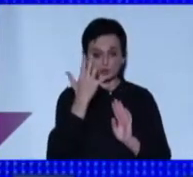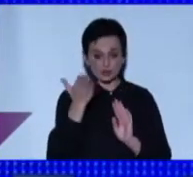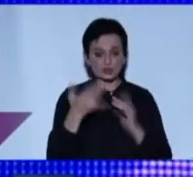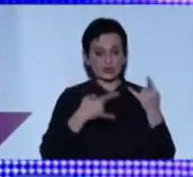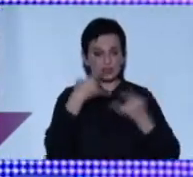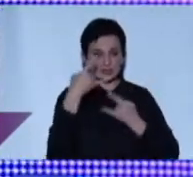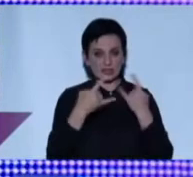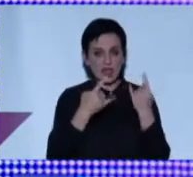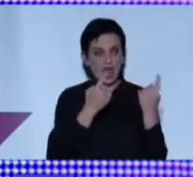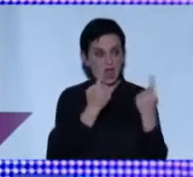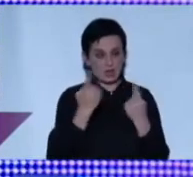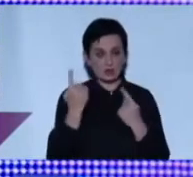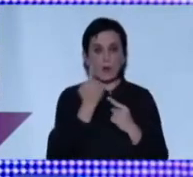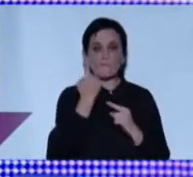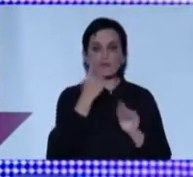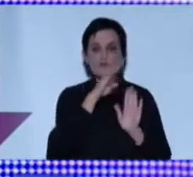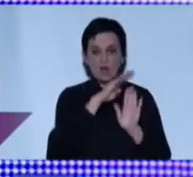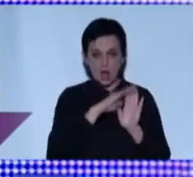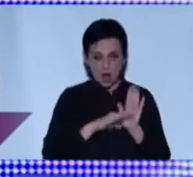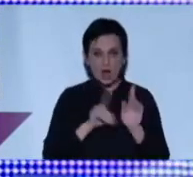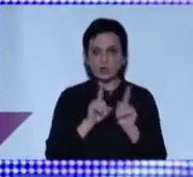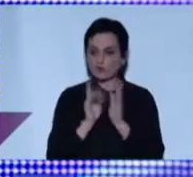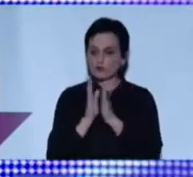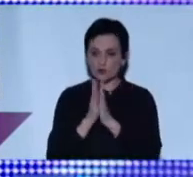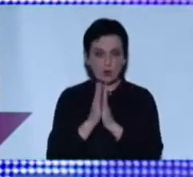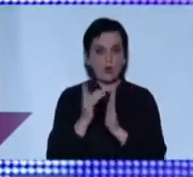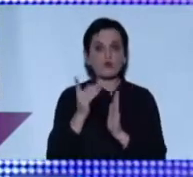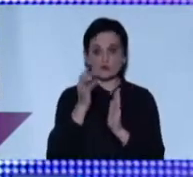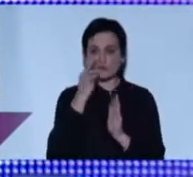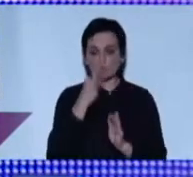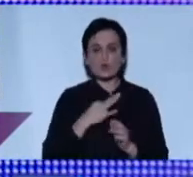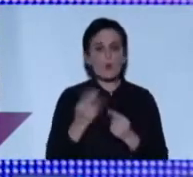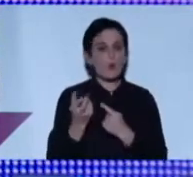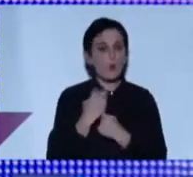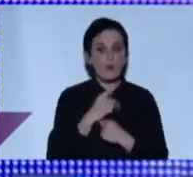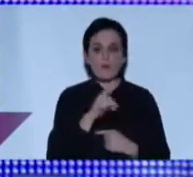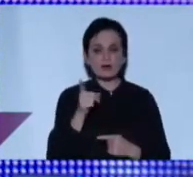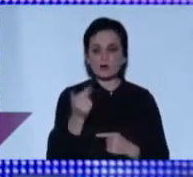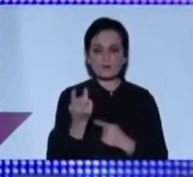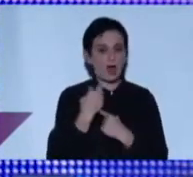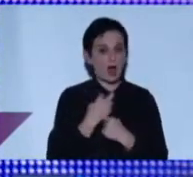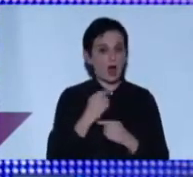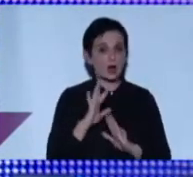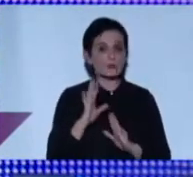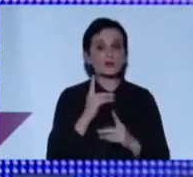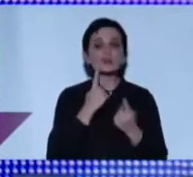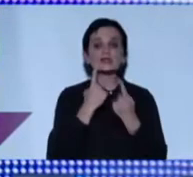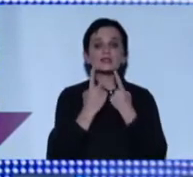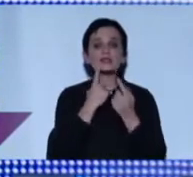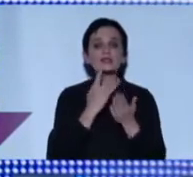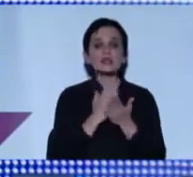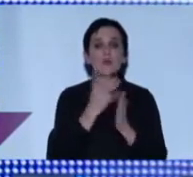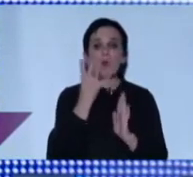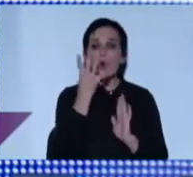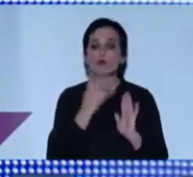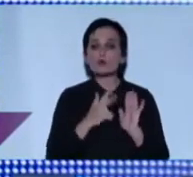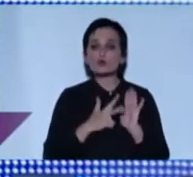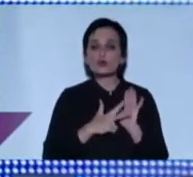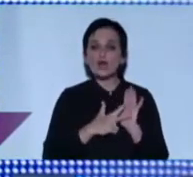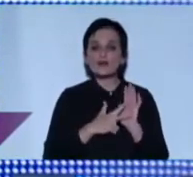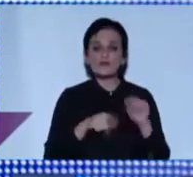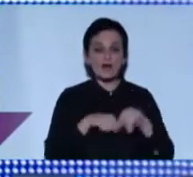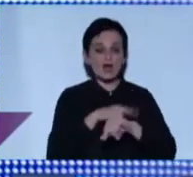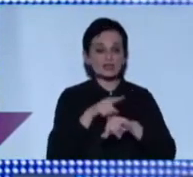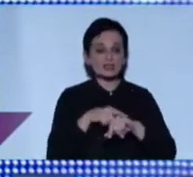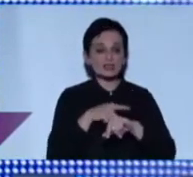და გვითხარით, რომ მოხვედოდეთ, მაგრამ ვერ მოხვედით. და აქ არის საუბარი დასაწყისში 48 საათით